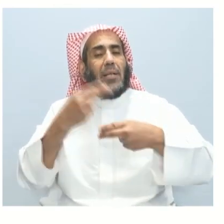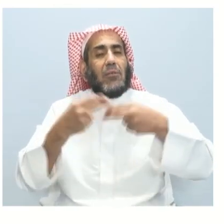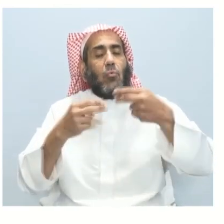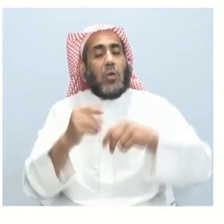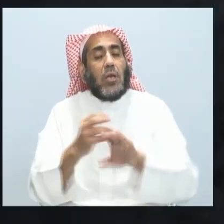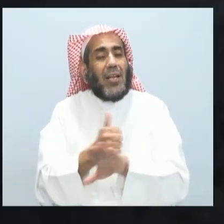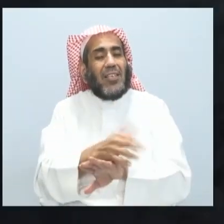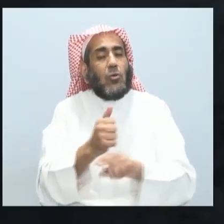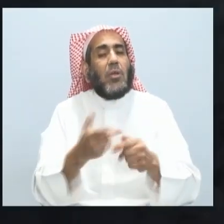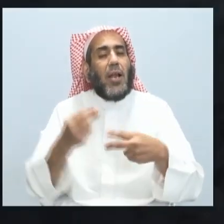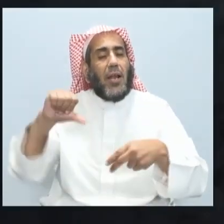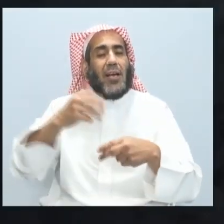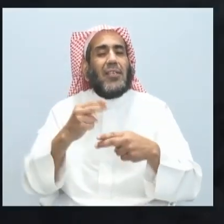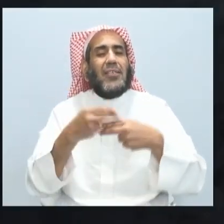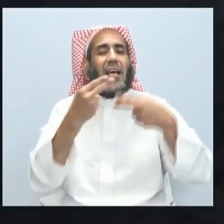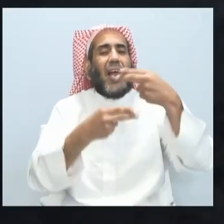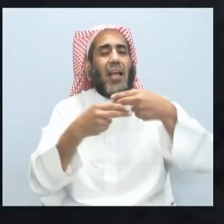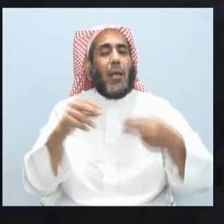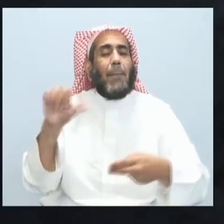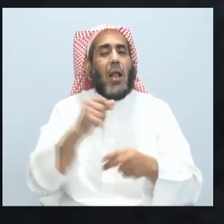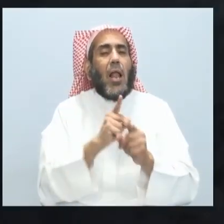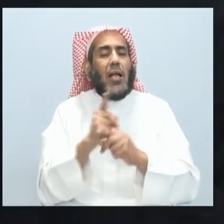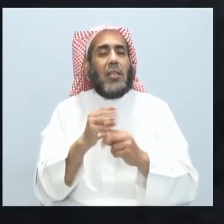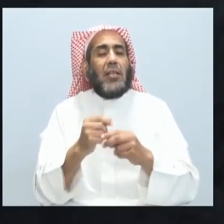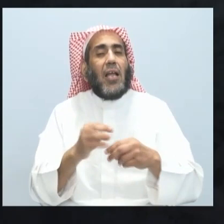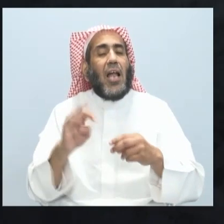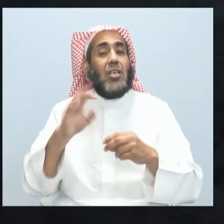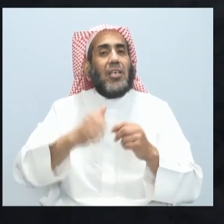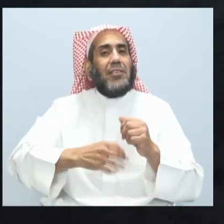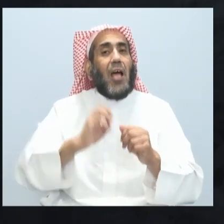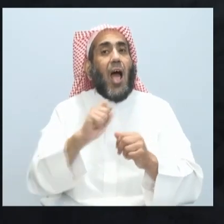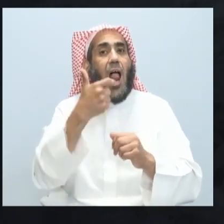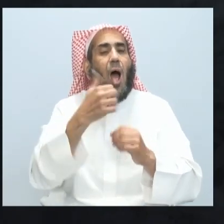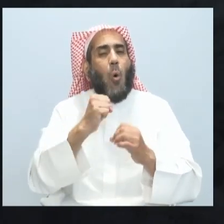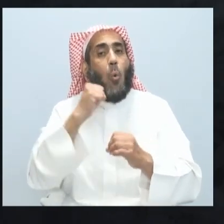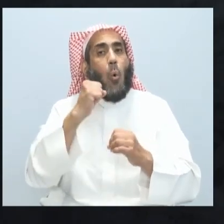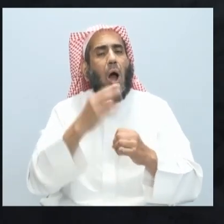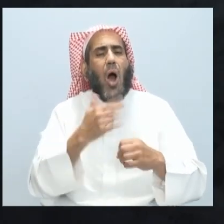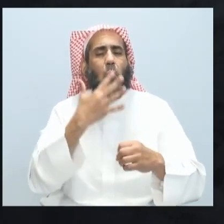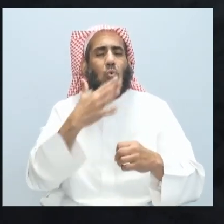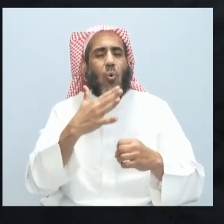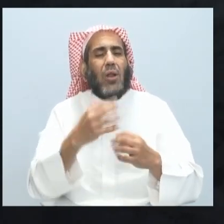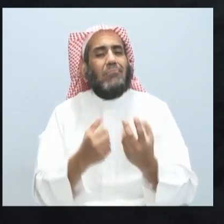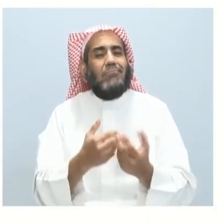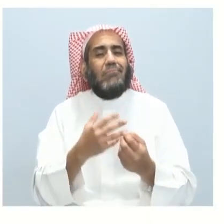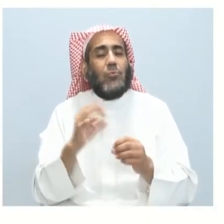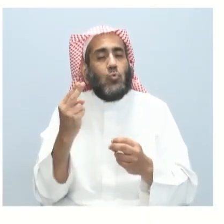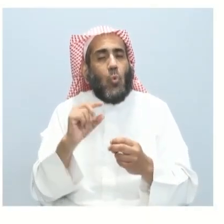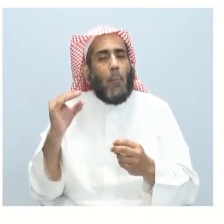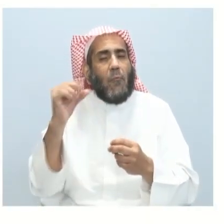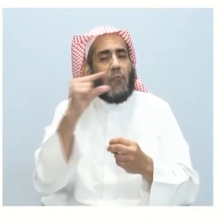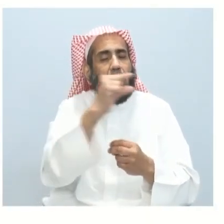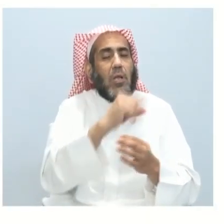نقد الاسلوب نقد التراكيب ونقد التراكيب طبعا الحديث عن الجزاله والسهوله ه الاسلوب جزل ام الاسلوب سهل